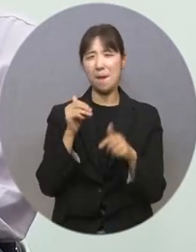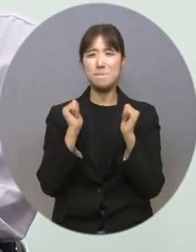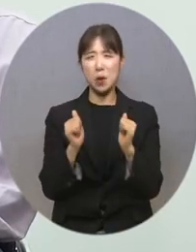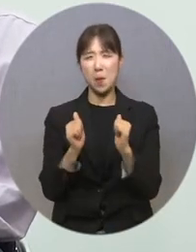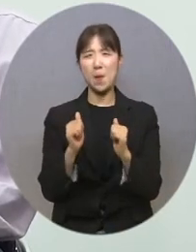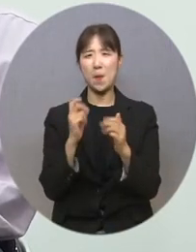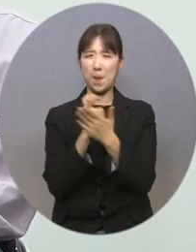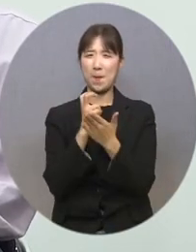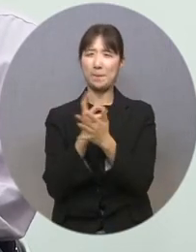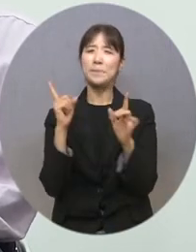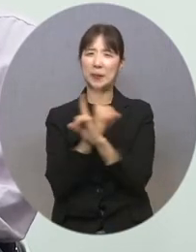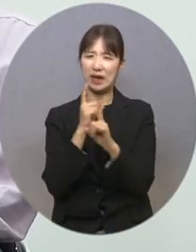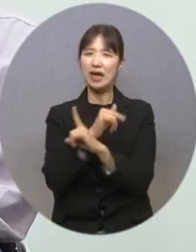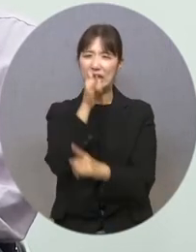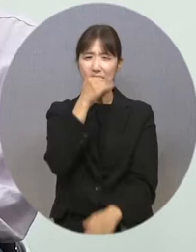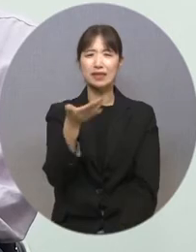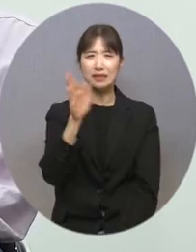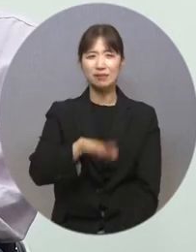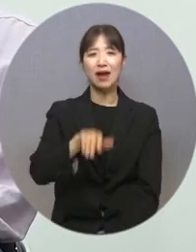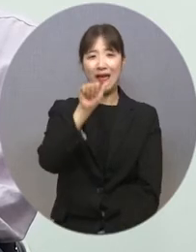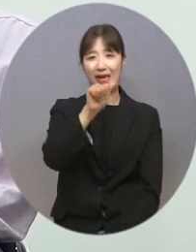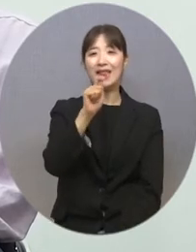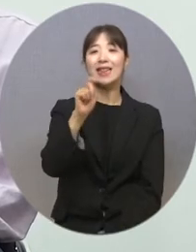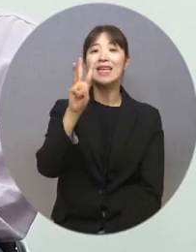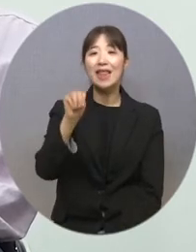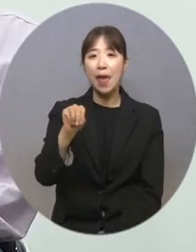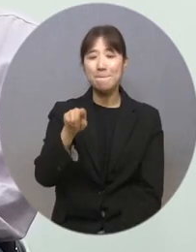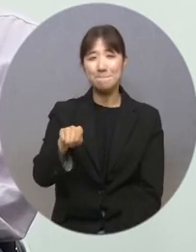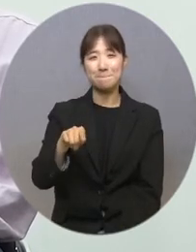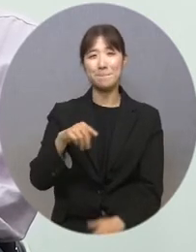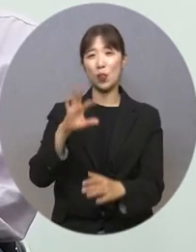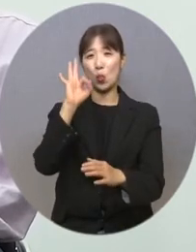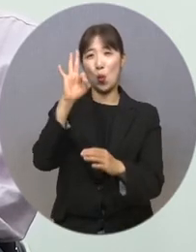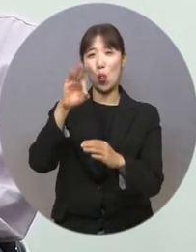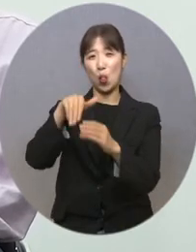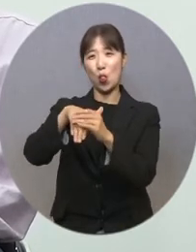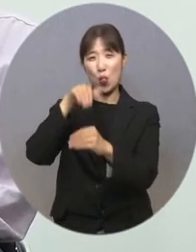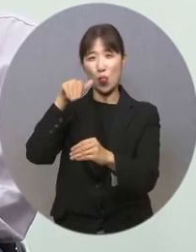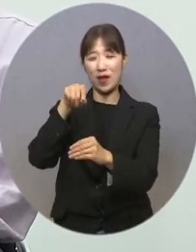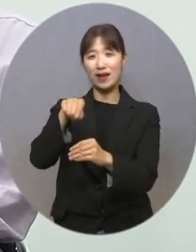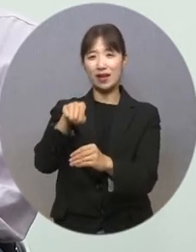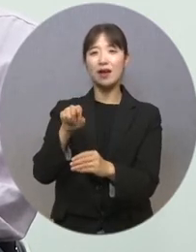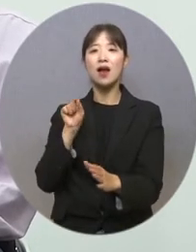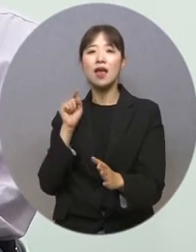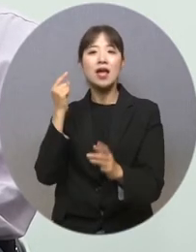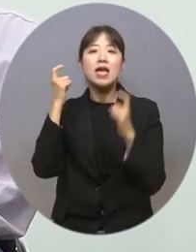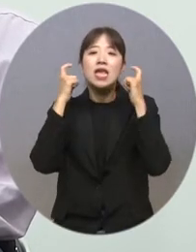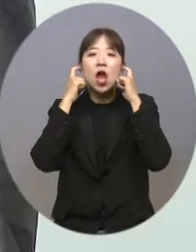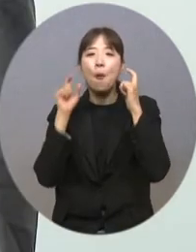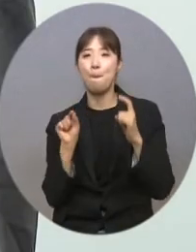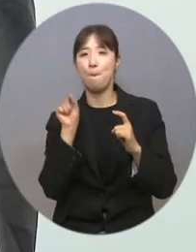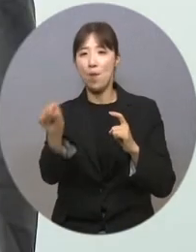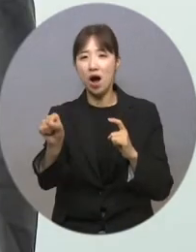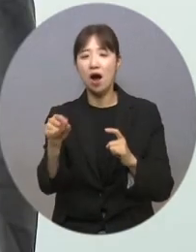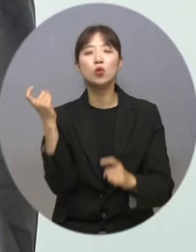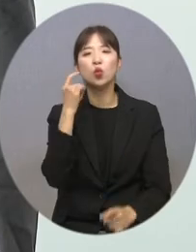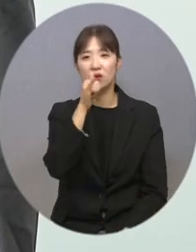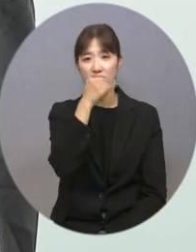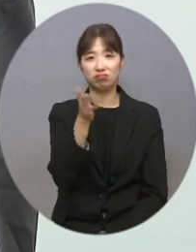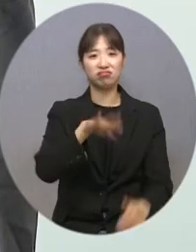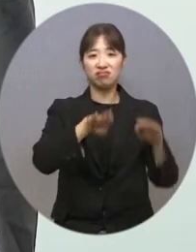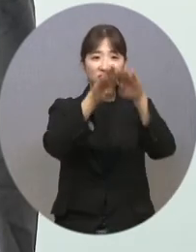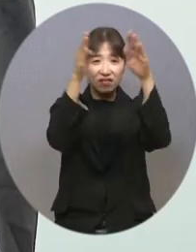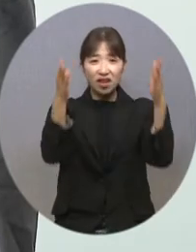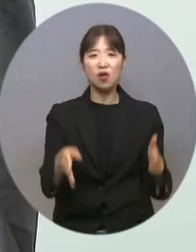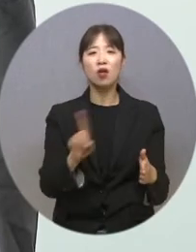매일 사실은 그 atm 기는 왜요 이어폰을 꽂으면 점쟁이 나옵니다 4 근데 킬러 스퀘어의 같으니라고